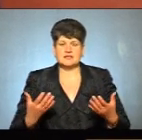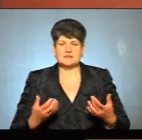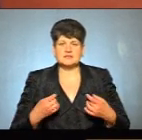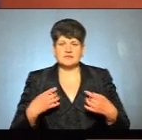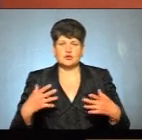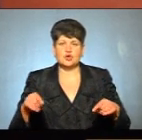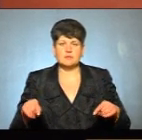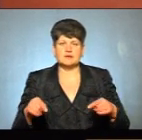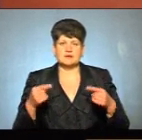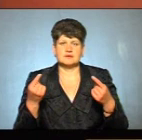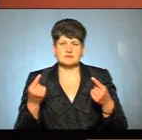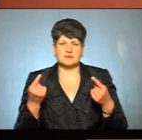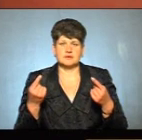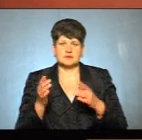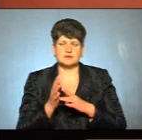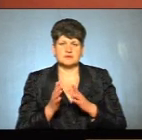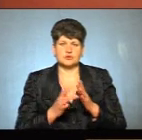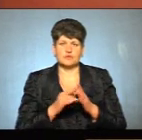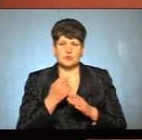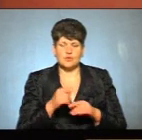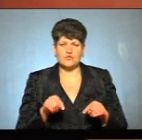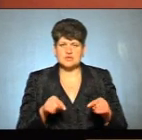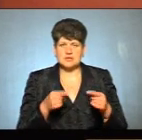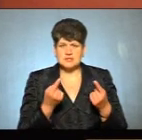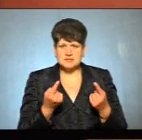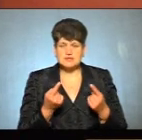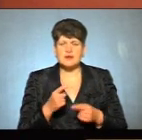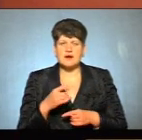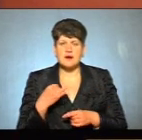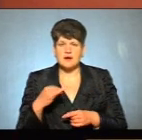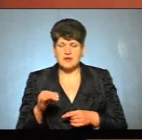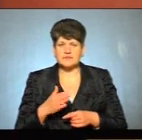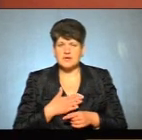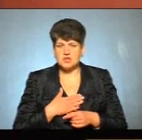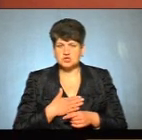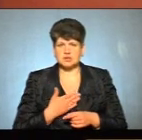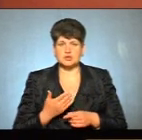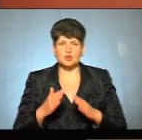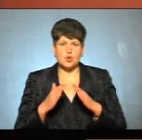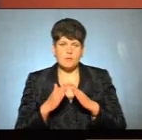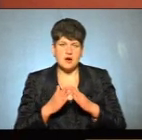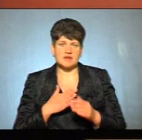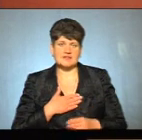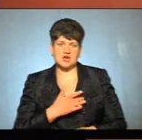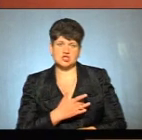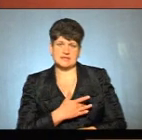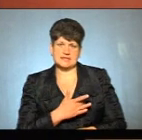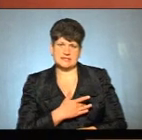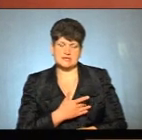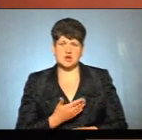Різдва Христового, Його Воскресіння. Хай в наших домах і в наших серцях